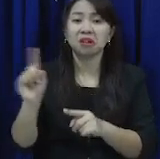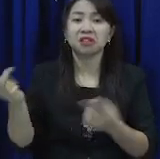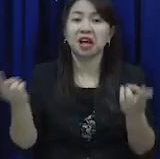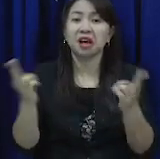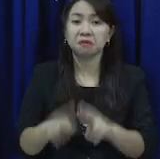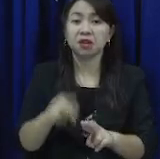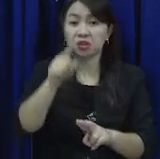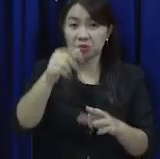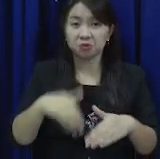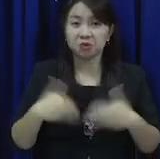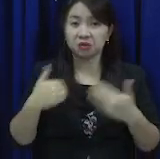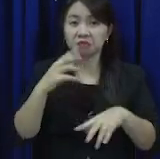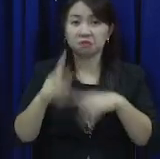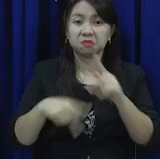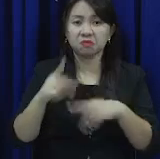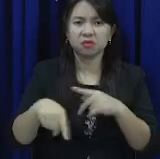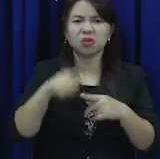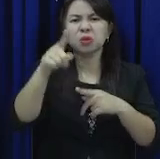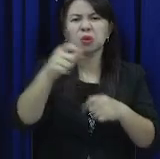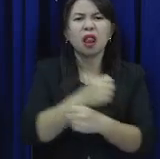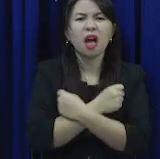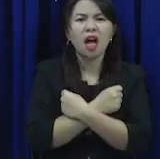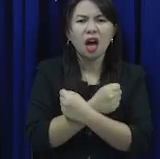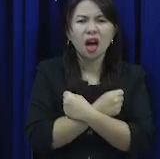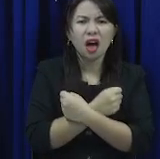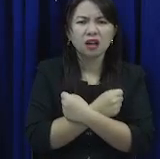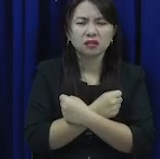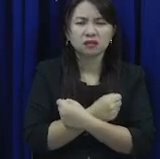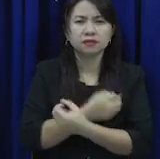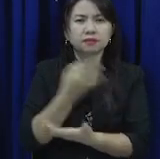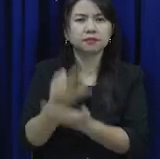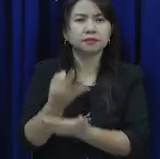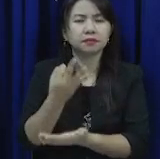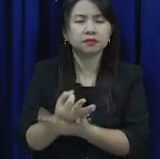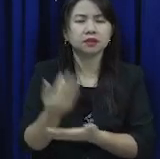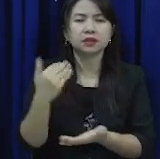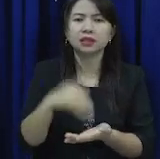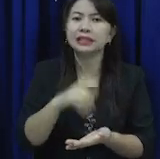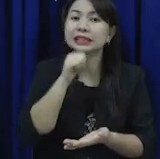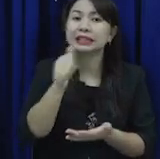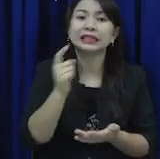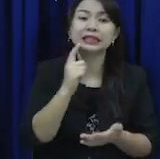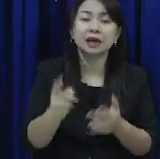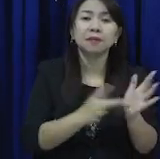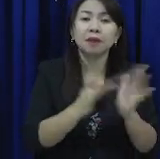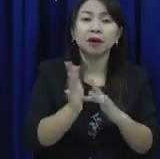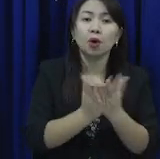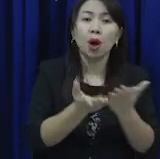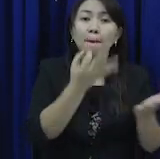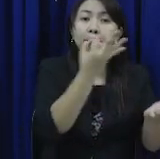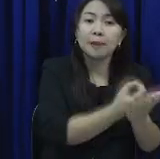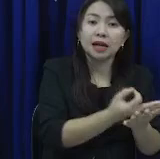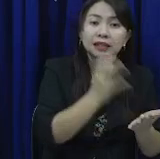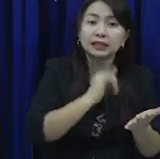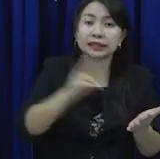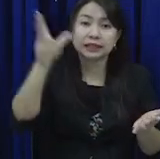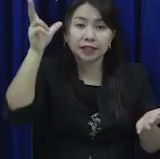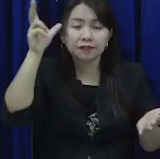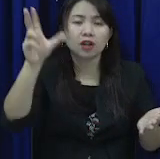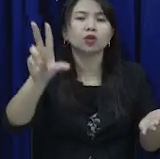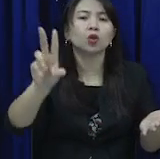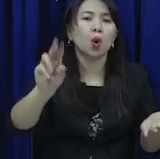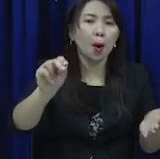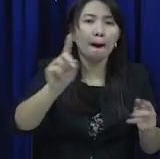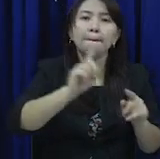pera m you see walang pro hindi sinabi ng Bible not money is Evil no hindi sinabi ng Bible